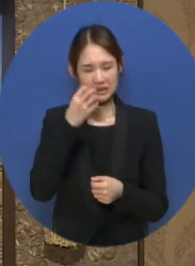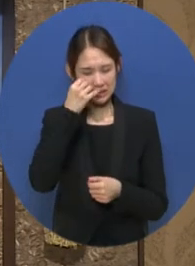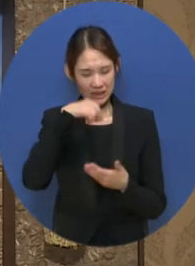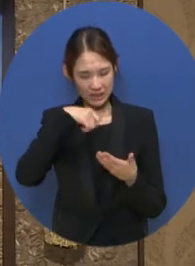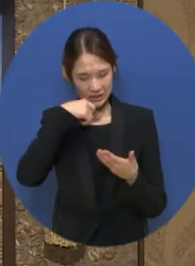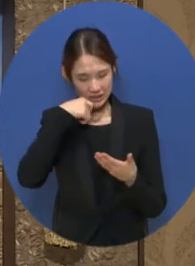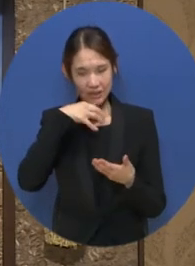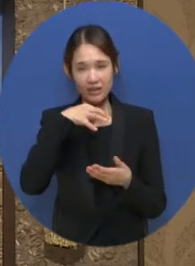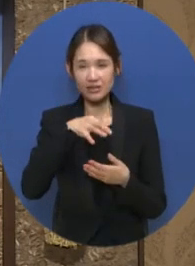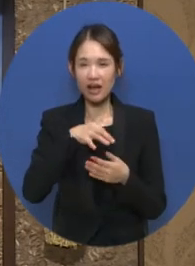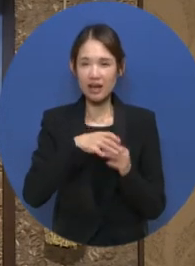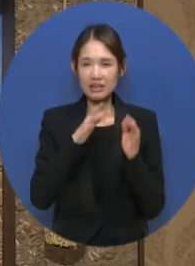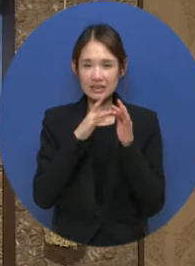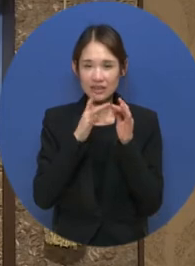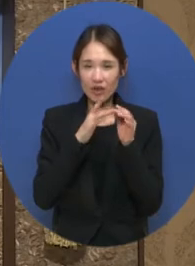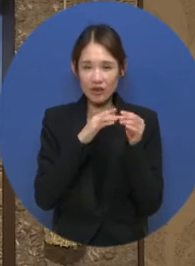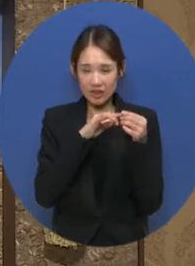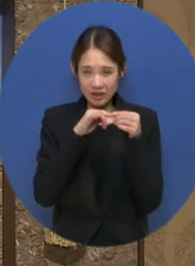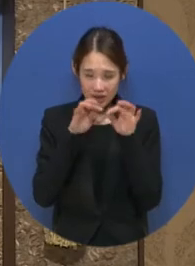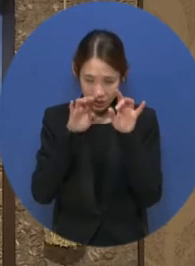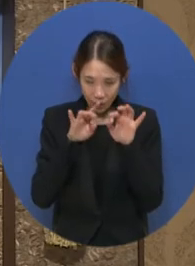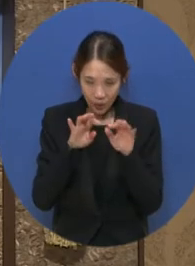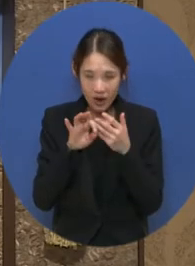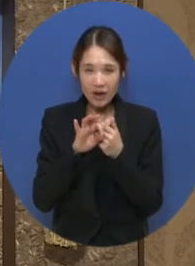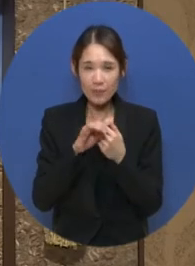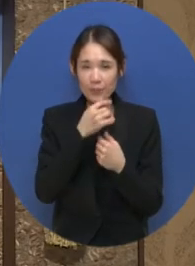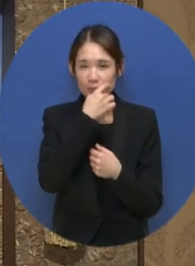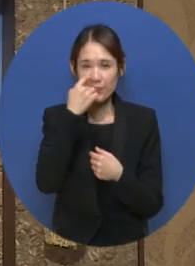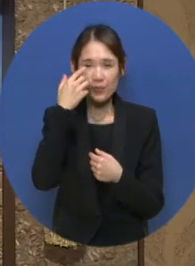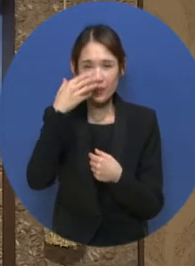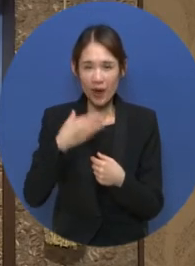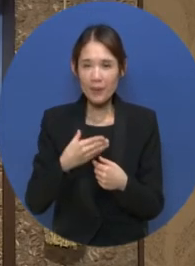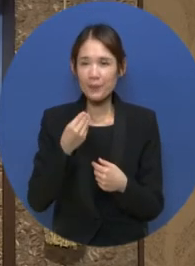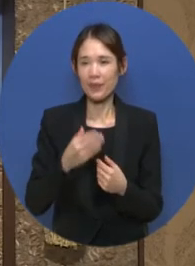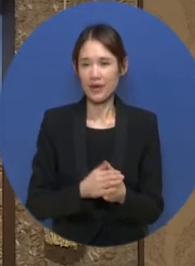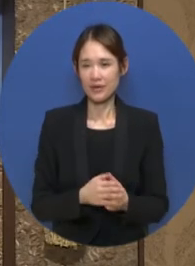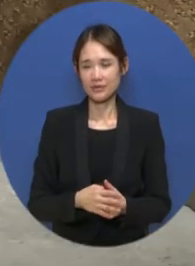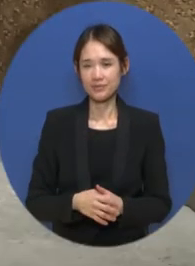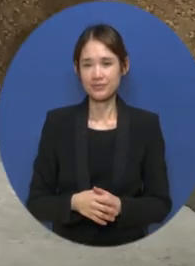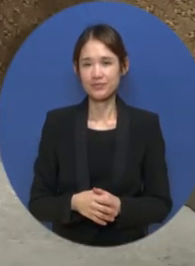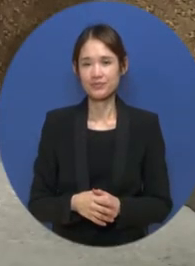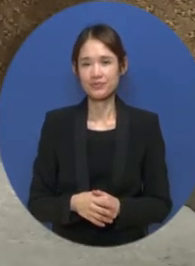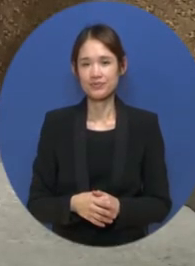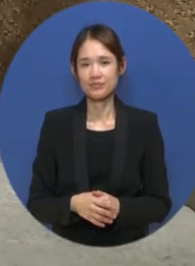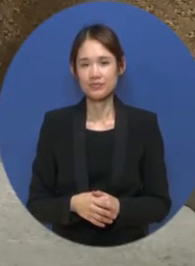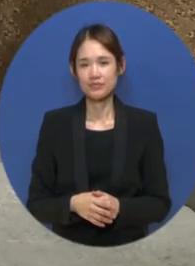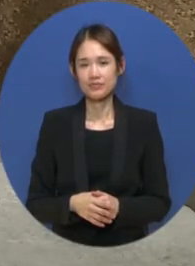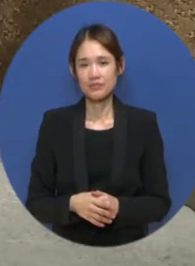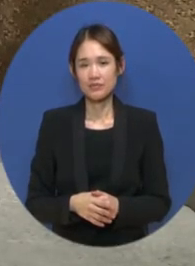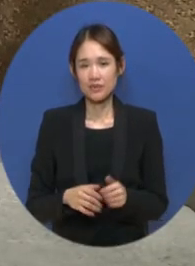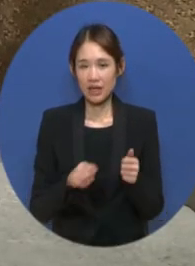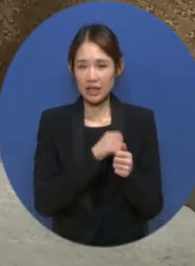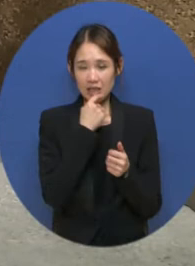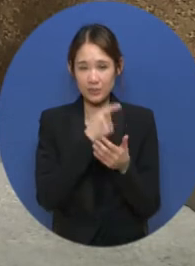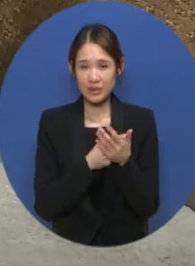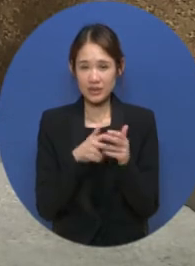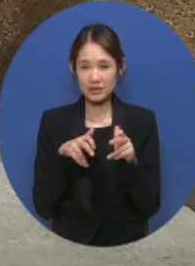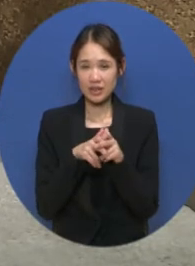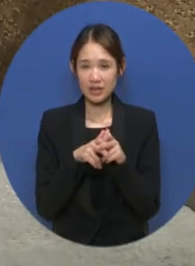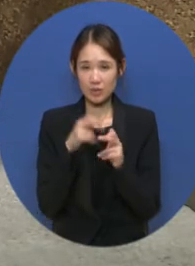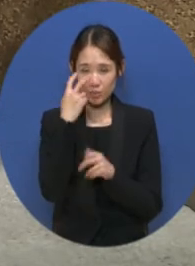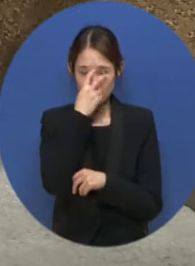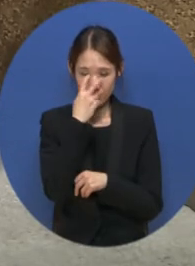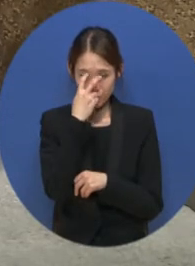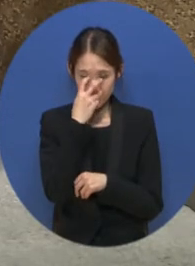컴퓨터 지식 검색을 하시면 네 그런 내용들을 확인할 수가 있습니다 예 어 그리고 또 이제 학대 피해 장애인을